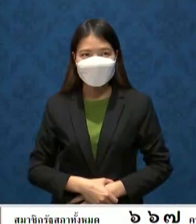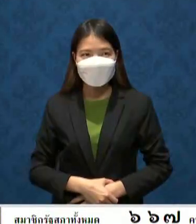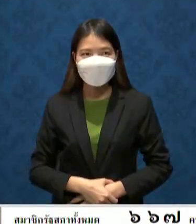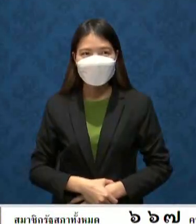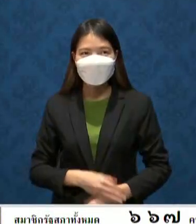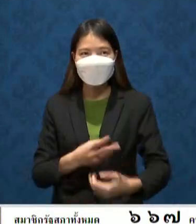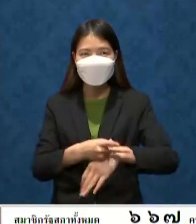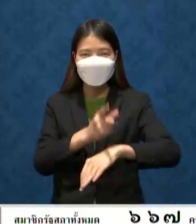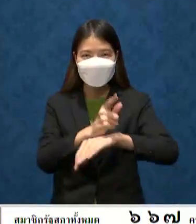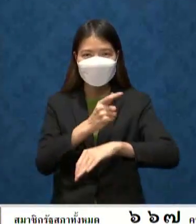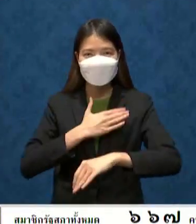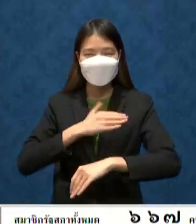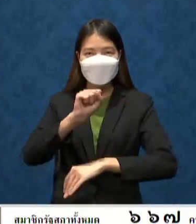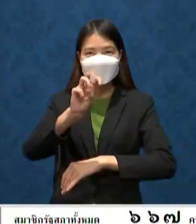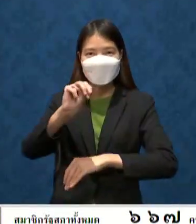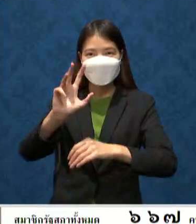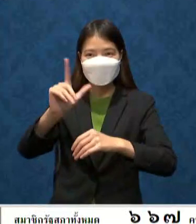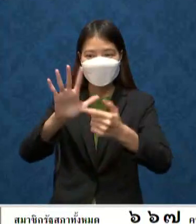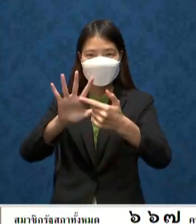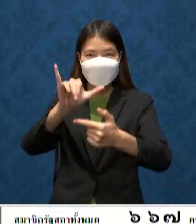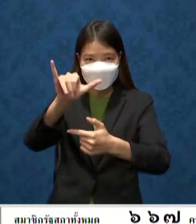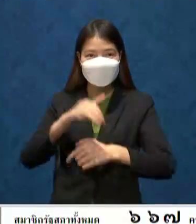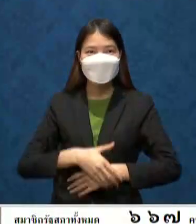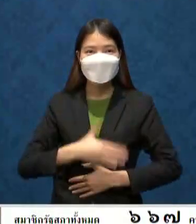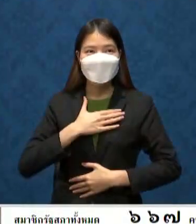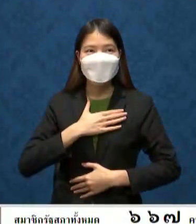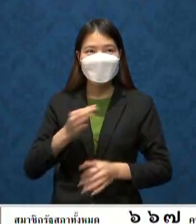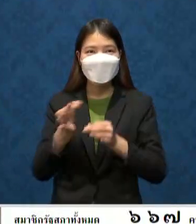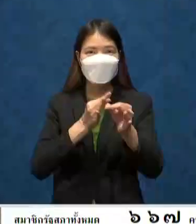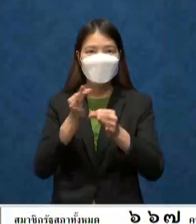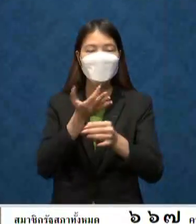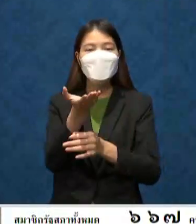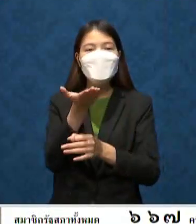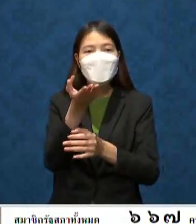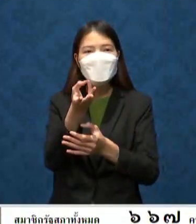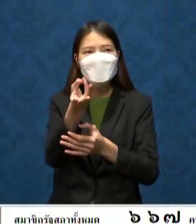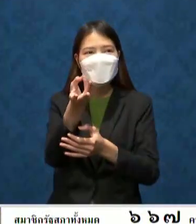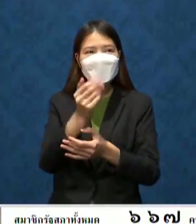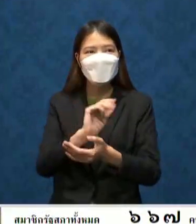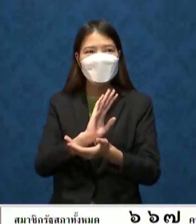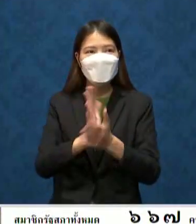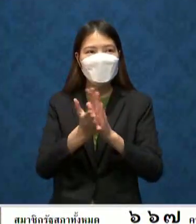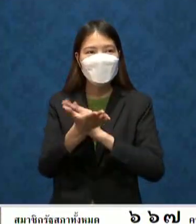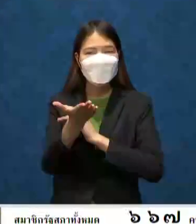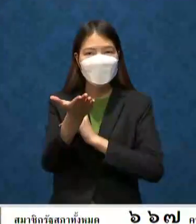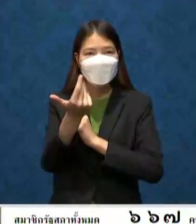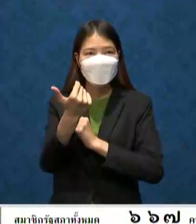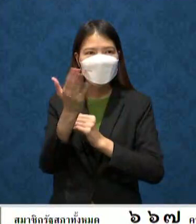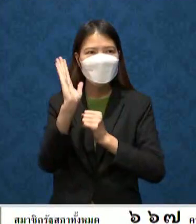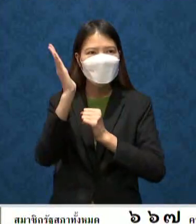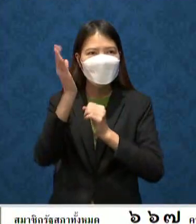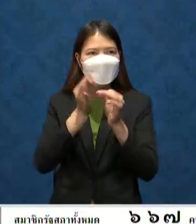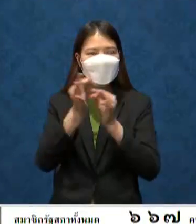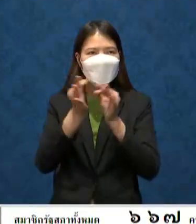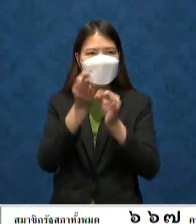ท่านประธานครับสมชายแสวงการขออนุญาตชี้แจง พาดพิงขออนุญาตนิดนะครับครับช่วงการเปลี่ยน ครับขอบพระคุณครับขออนุญาตชี้แจงนิดเดียวครับท่านประธานสมชาย